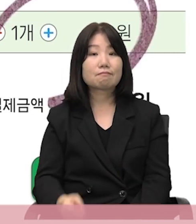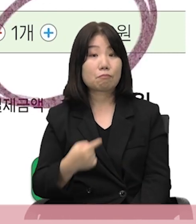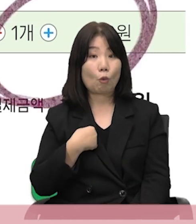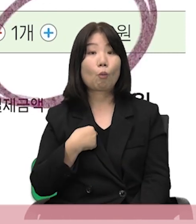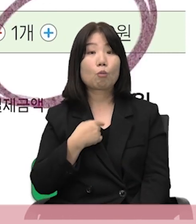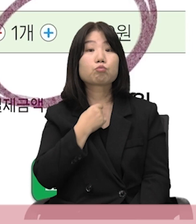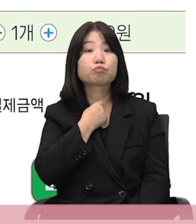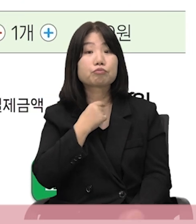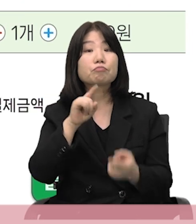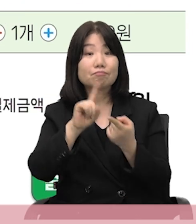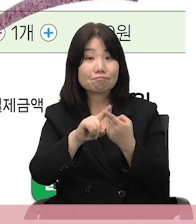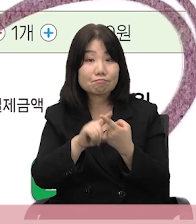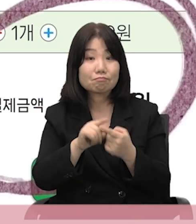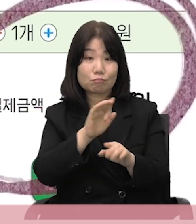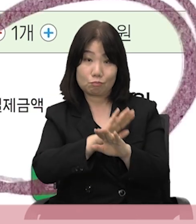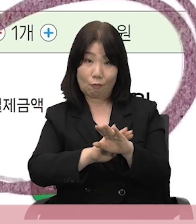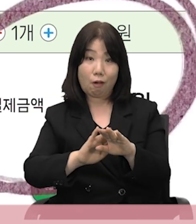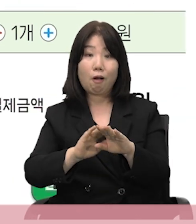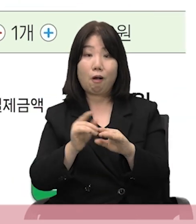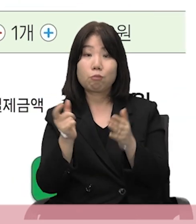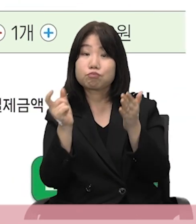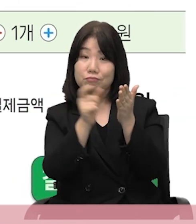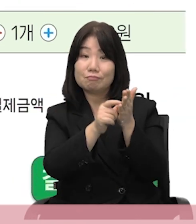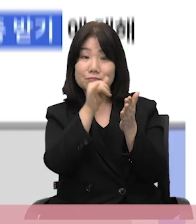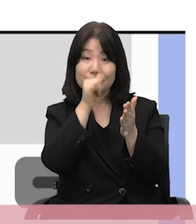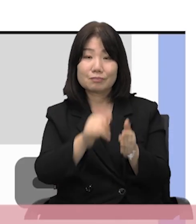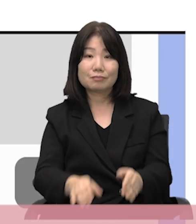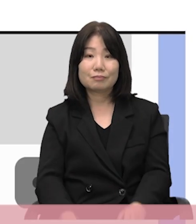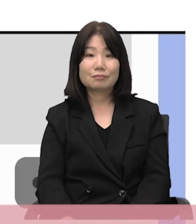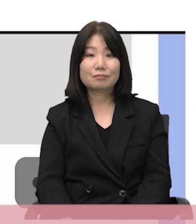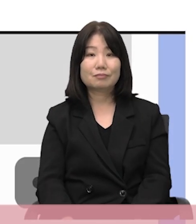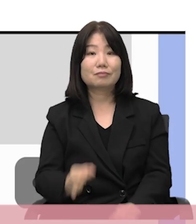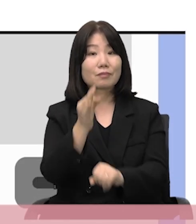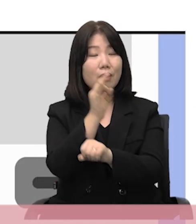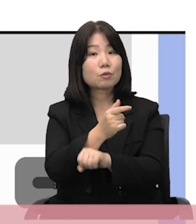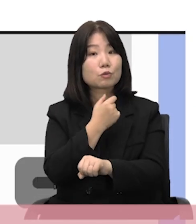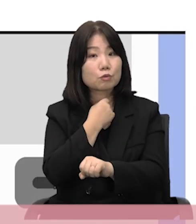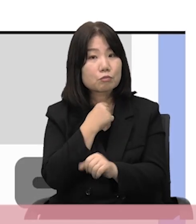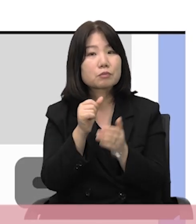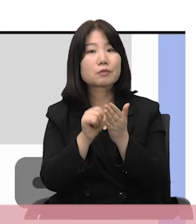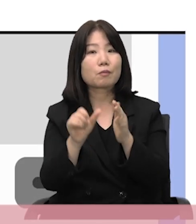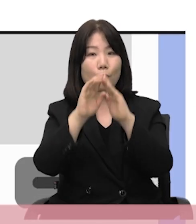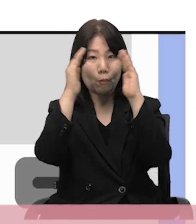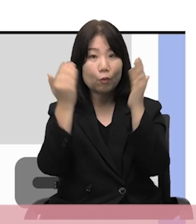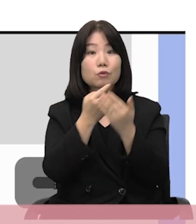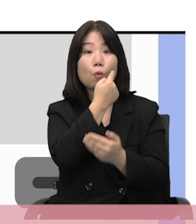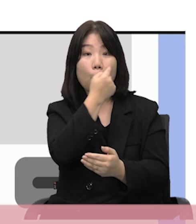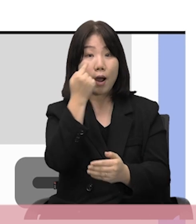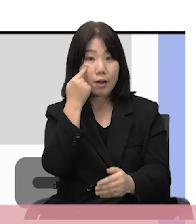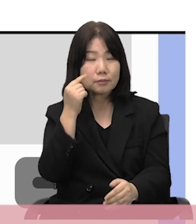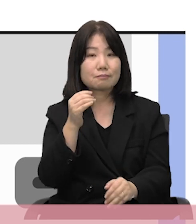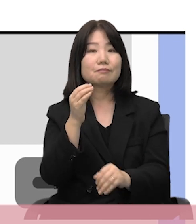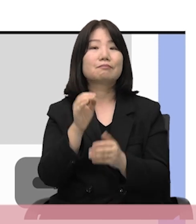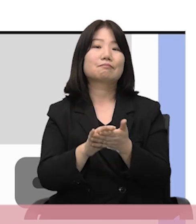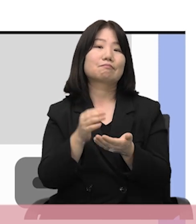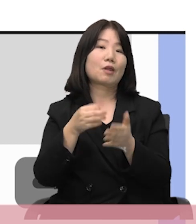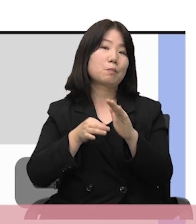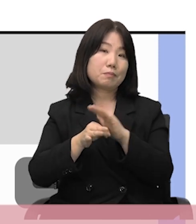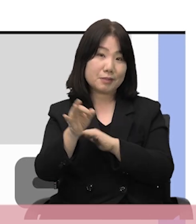사려고 했던 물건들이 잘 입력되었어요. 구입하고자 하는 물품들을 모두 확인했으면 결제를 해야